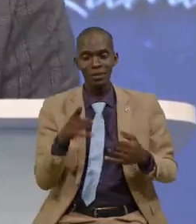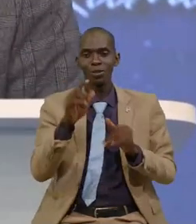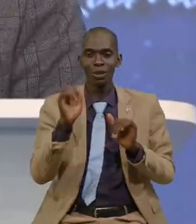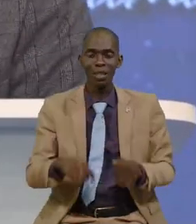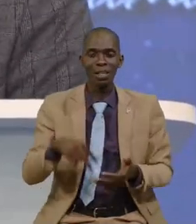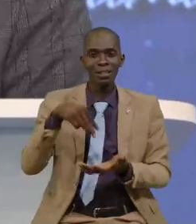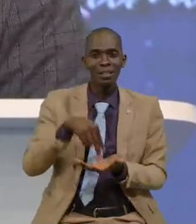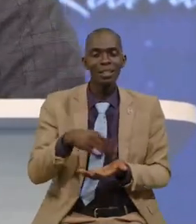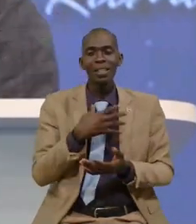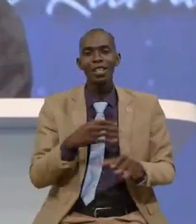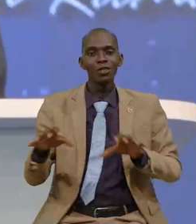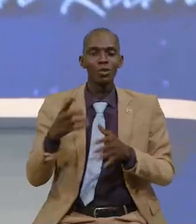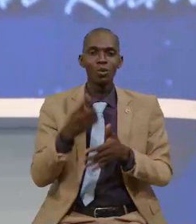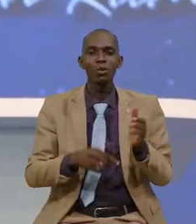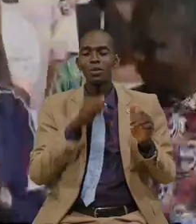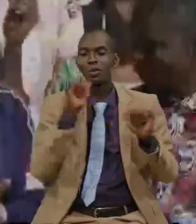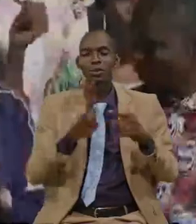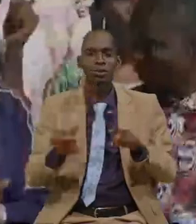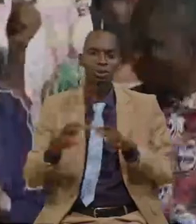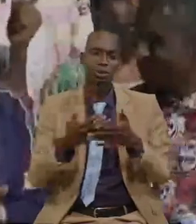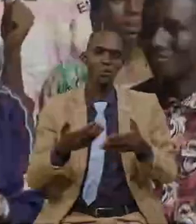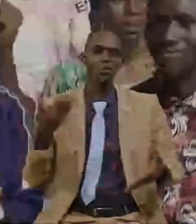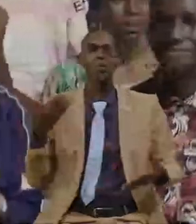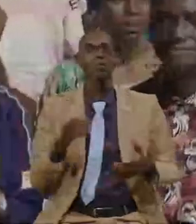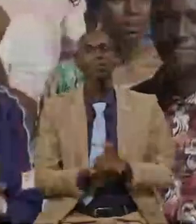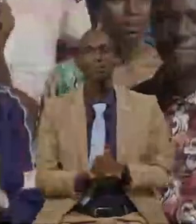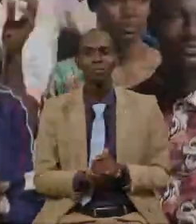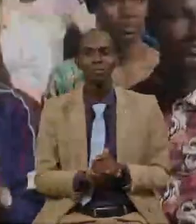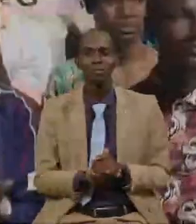Vous pouvez maintenant vous redresser, vous lever, faire ce que vous n'étiez pas en mesure de faire.